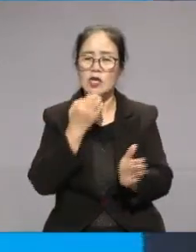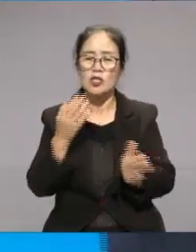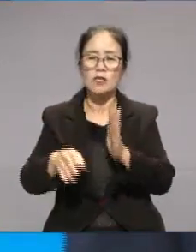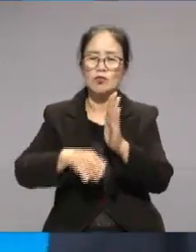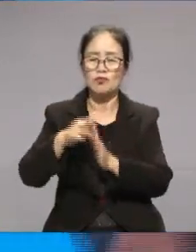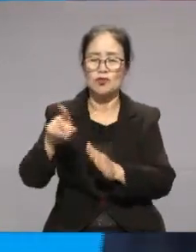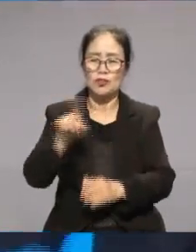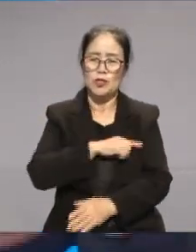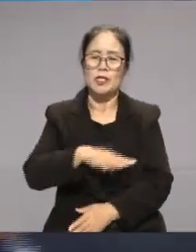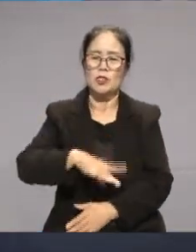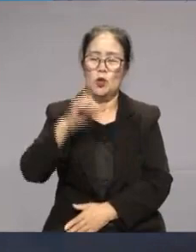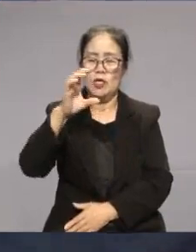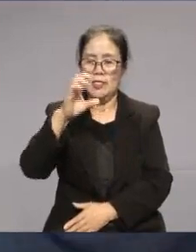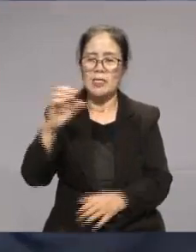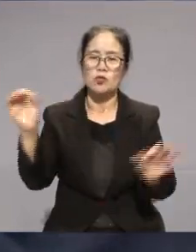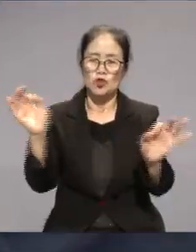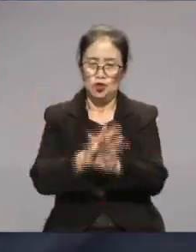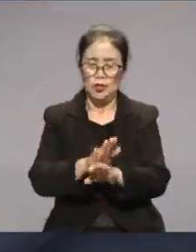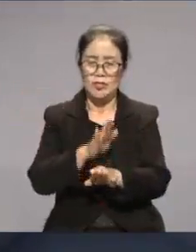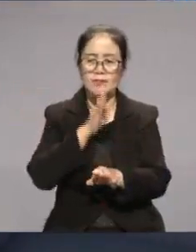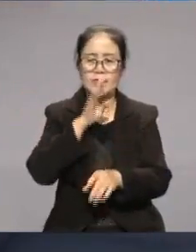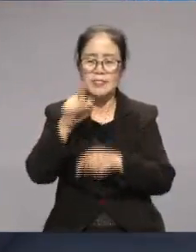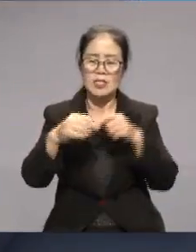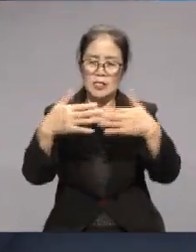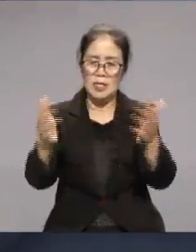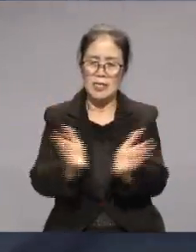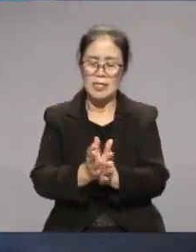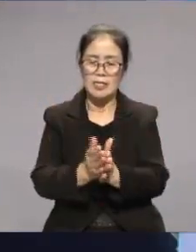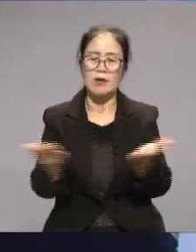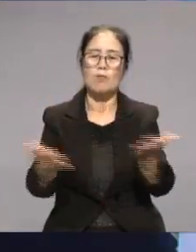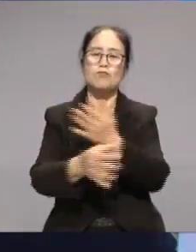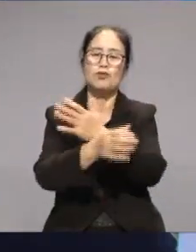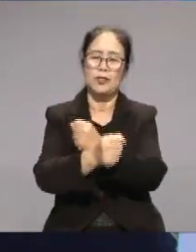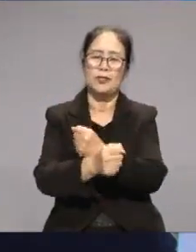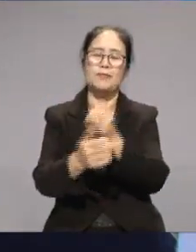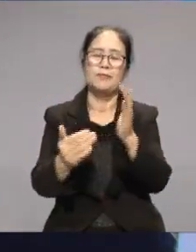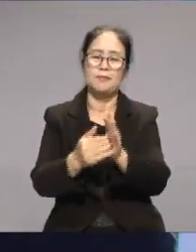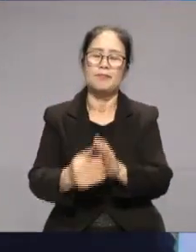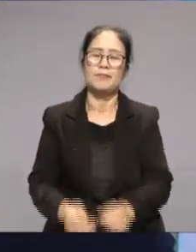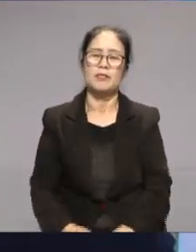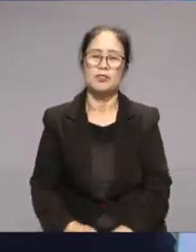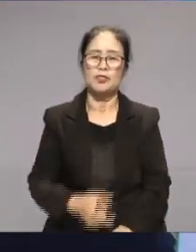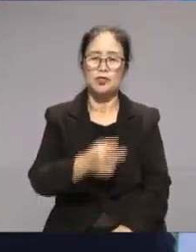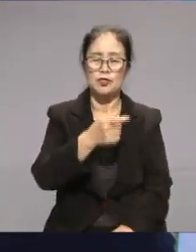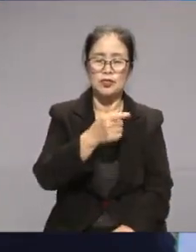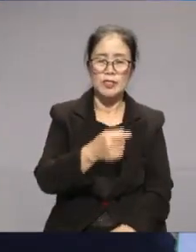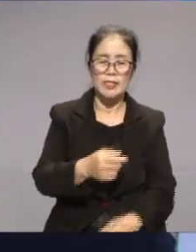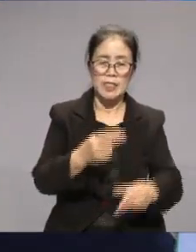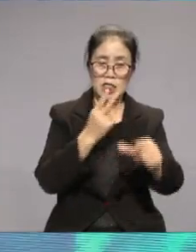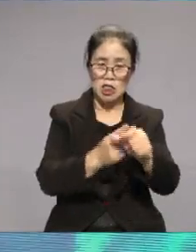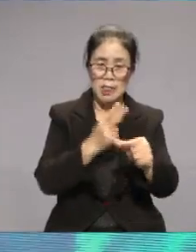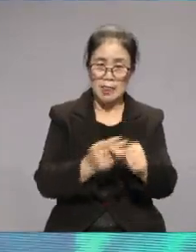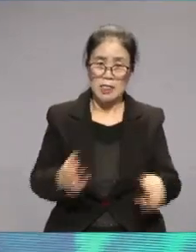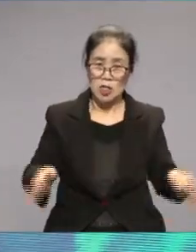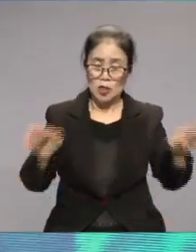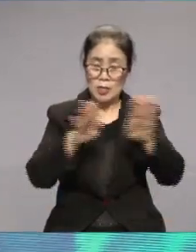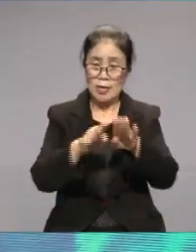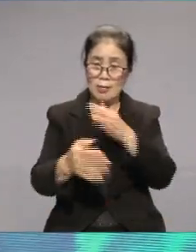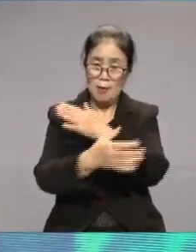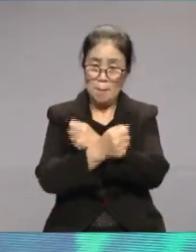탄소 중립 실천 3단으로 조성하기 위한 업무 협약을 체결했습니다 수한 광교 gh 청사에서 열린